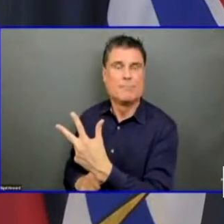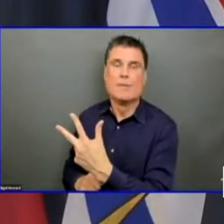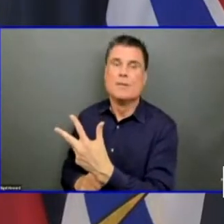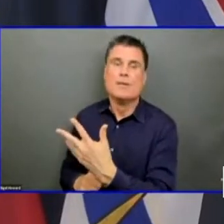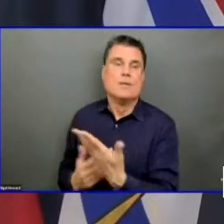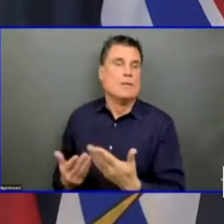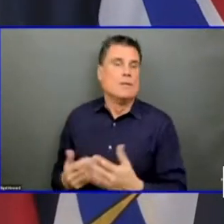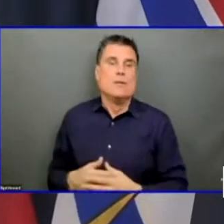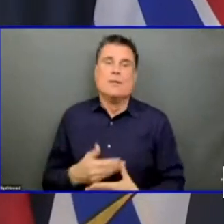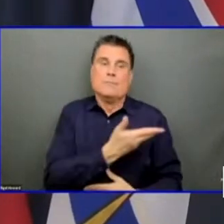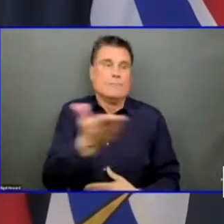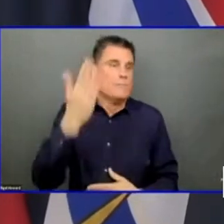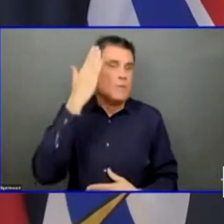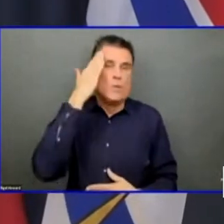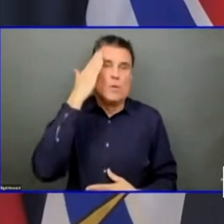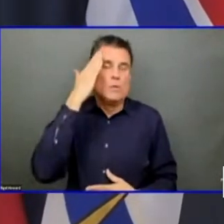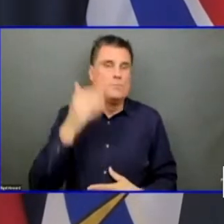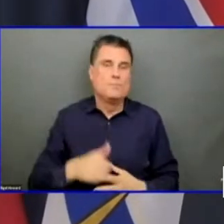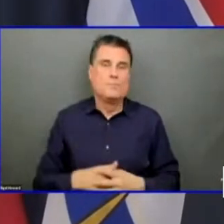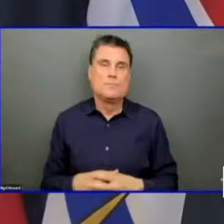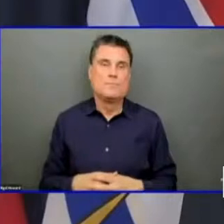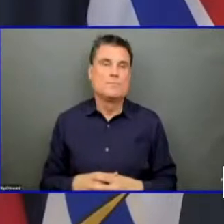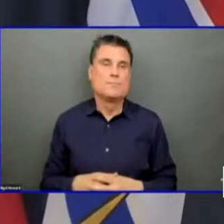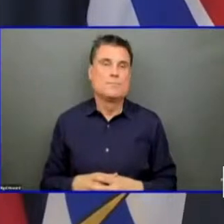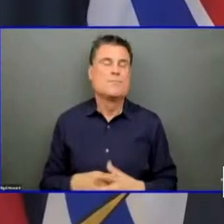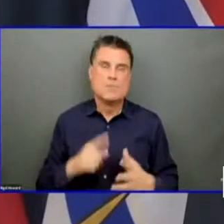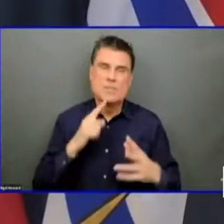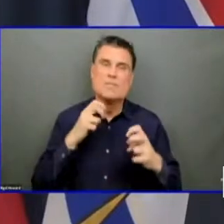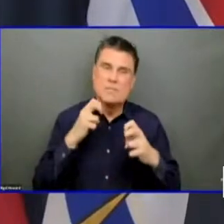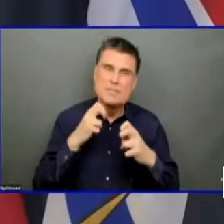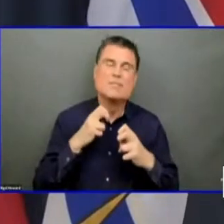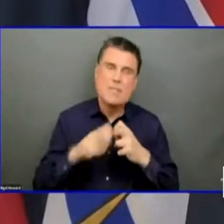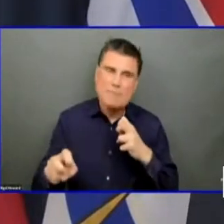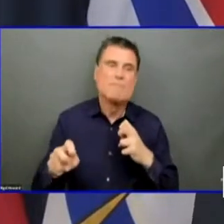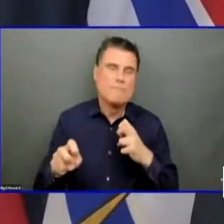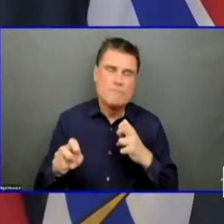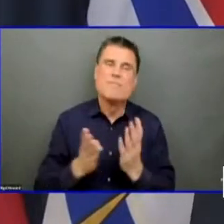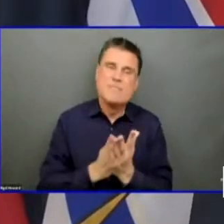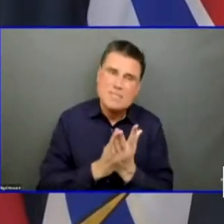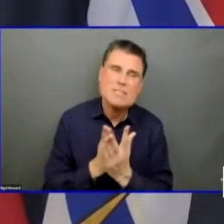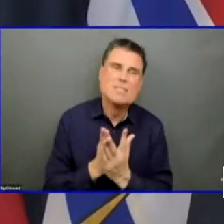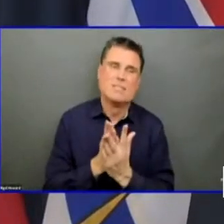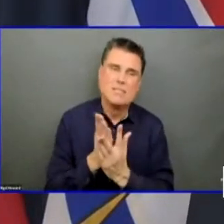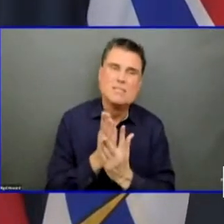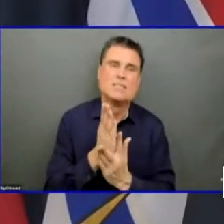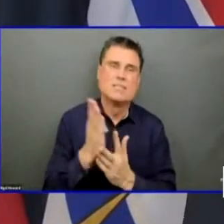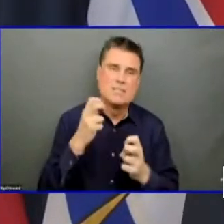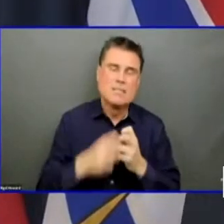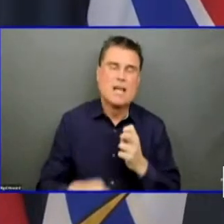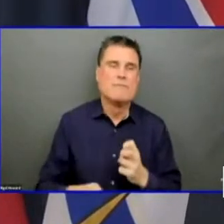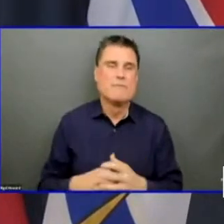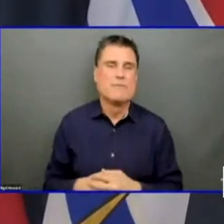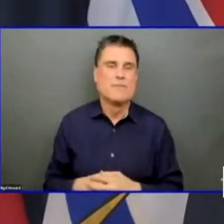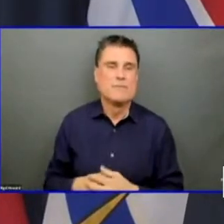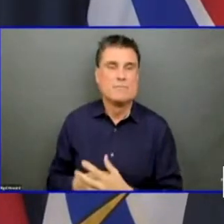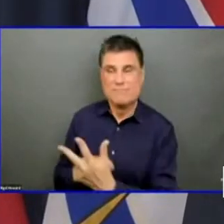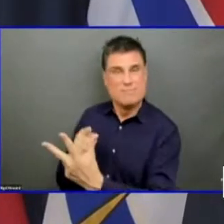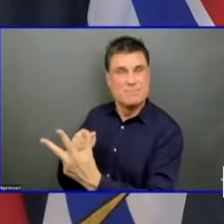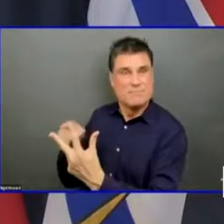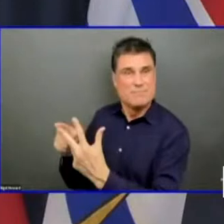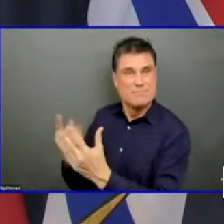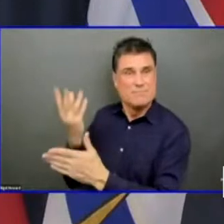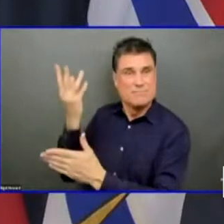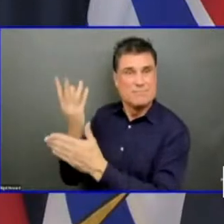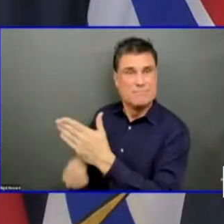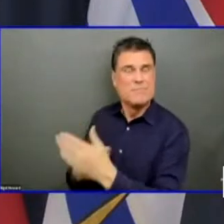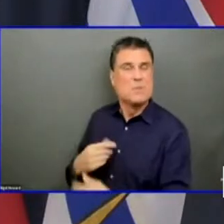是在对这个刚才大家总结一下大家这个一个失去亲人的困难，第